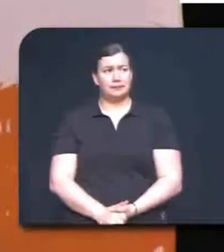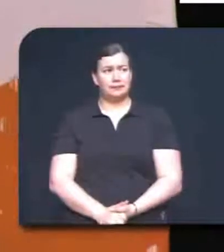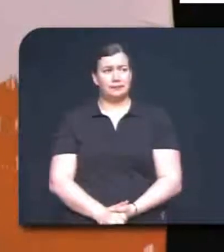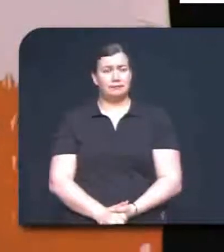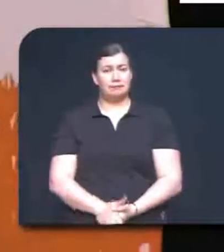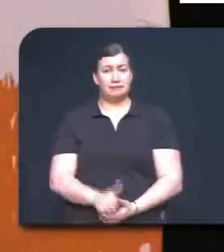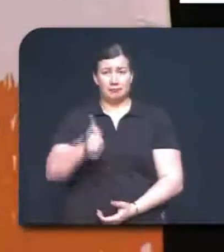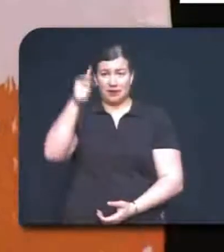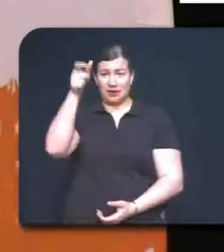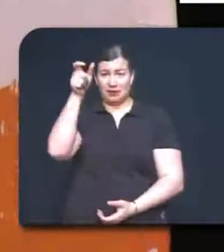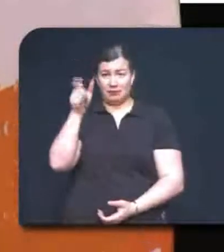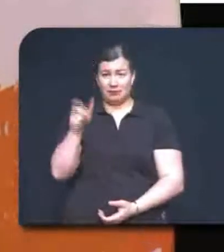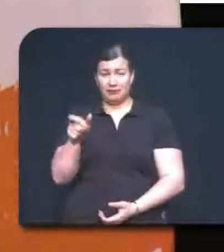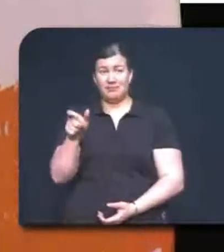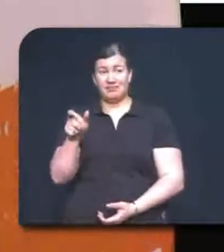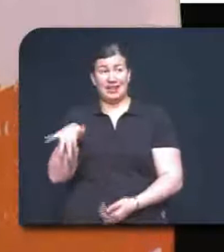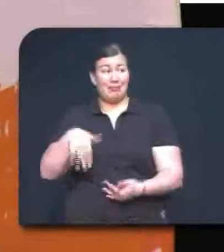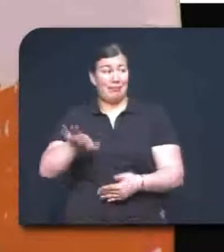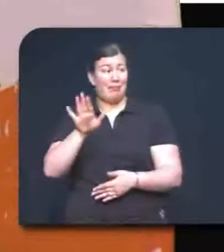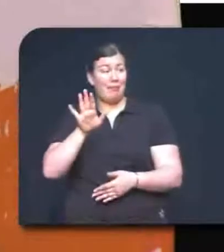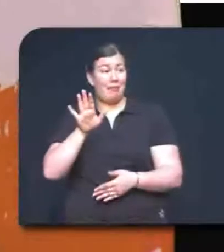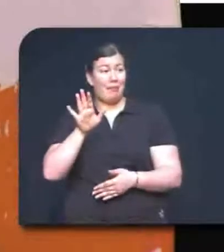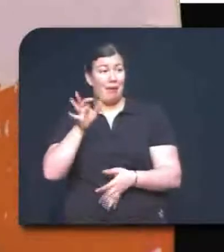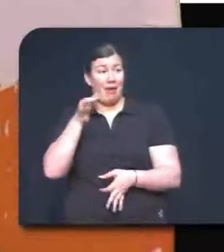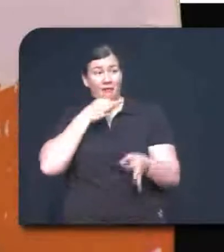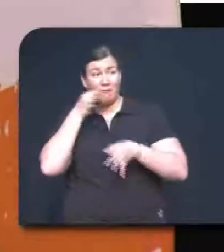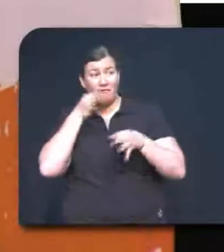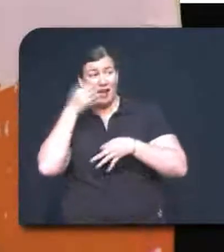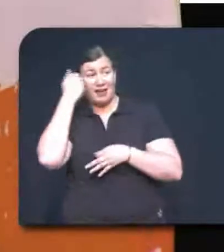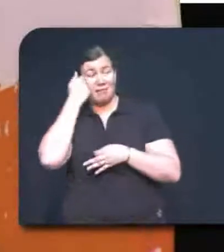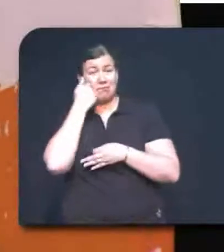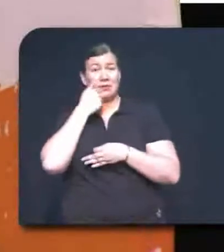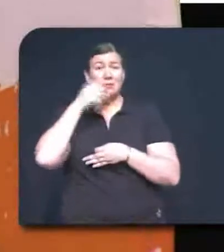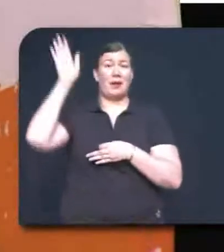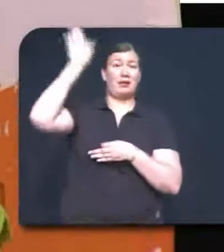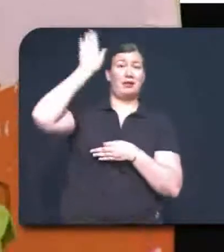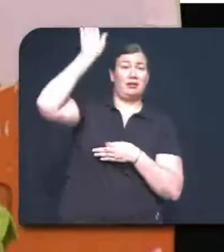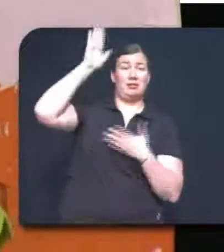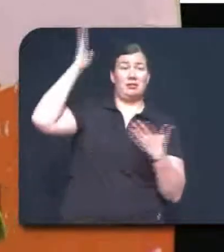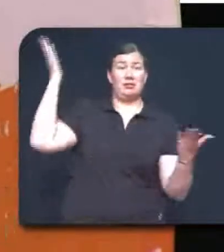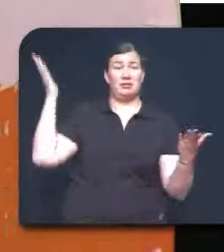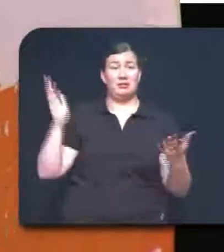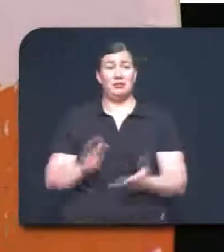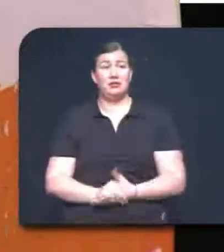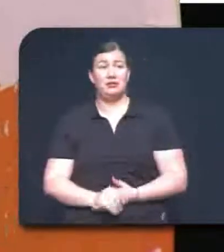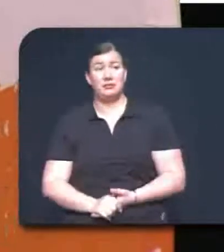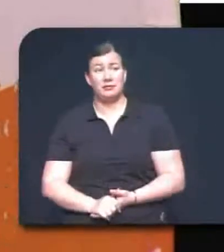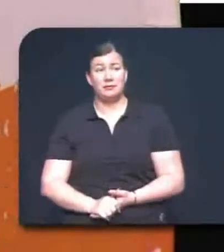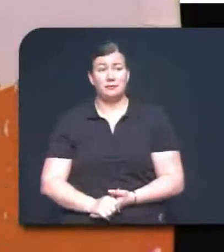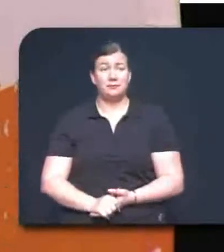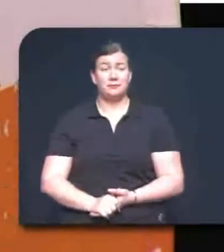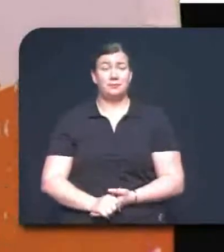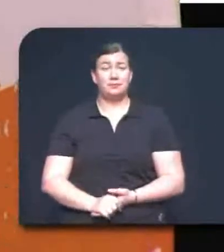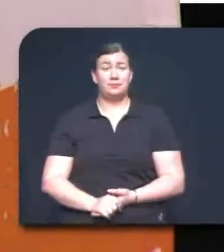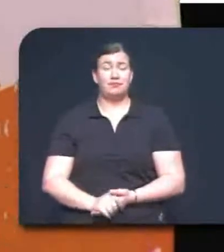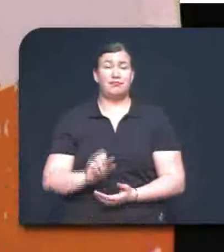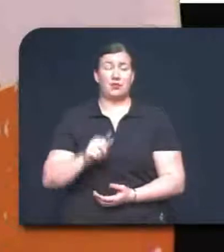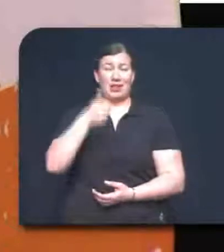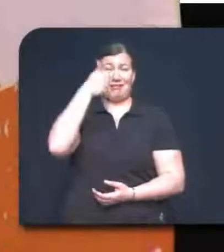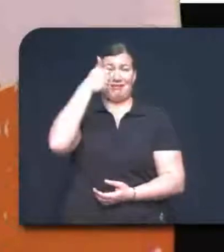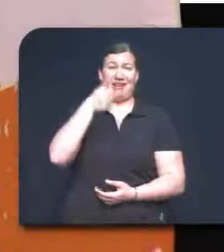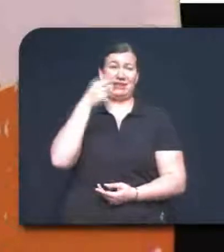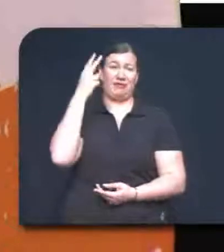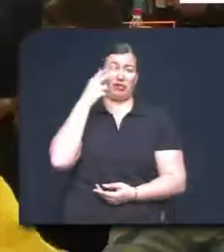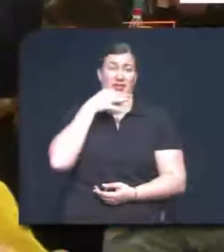eine gibt es mehrere noch einmal die Hand hoch und wedeln oder so gut dann haben wir eine